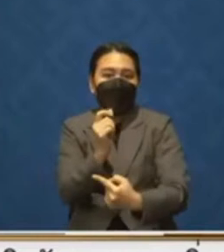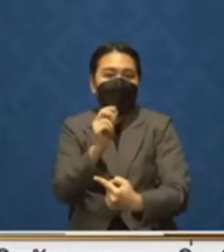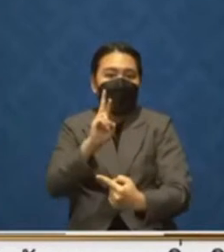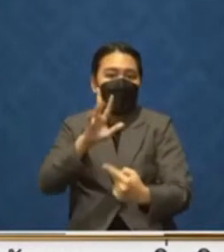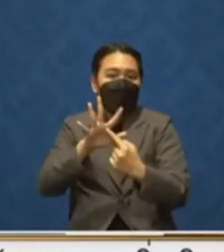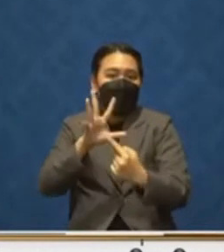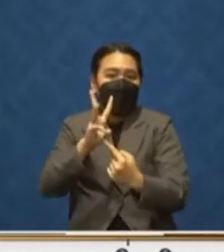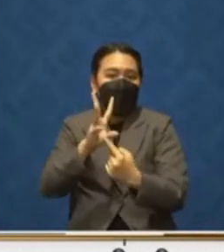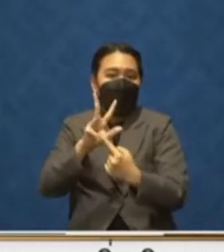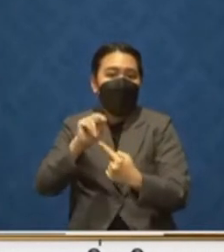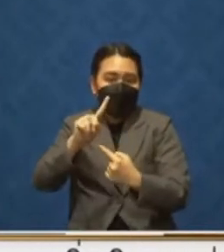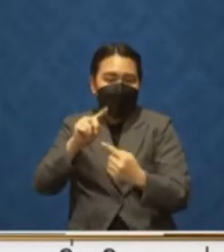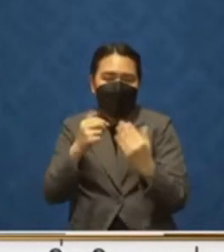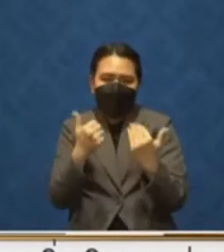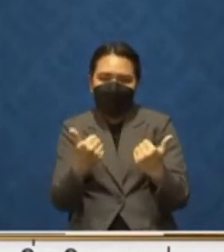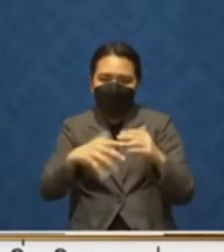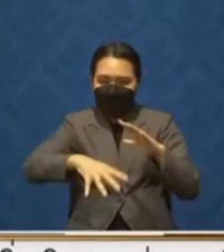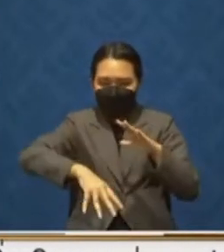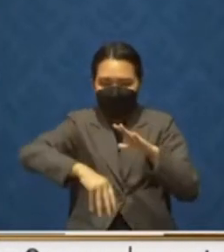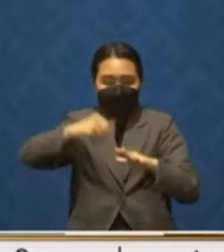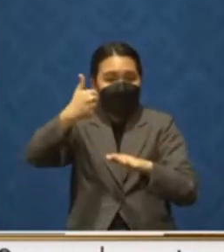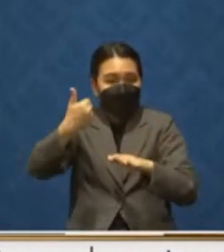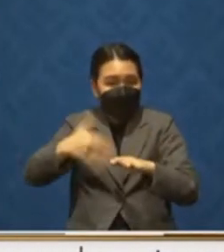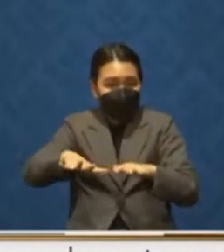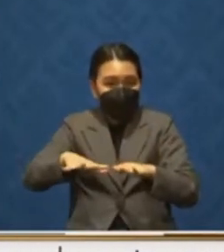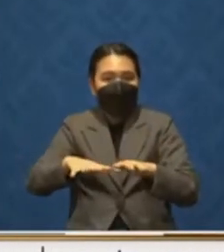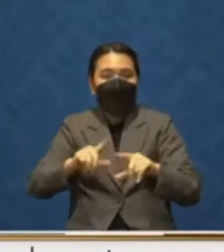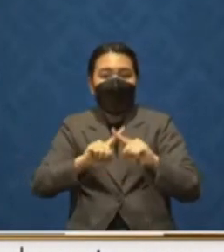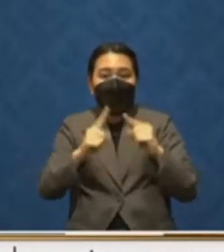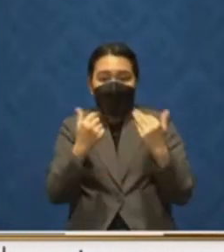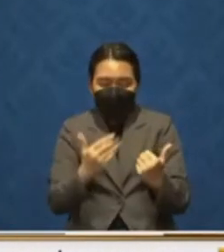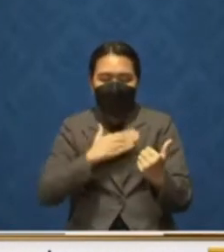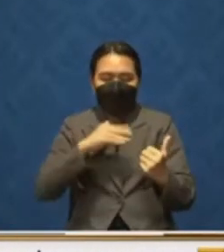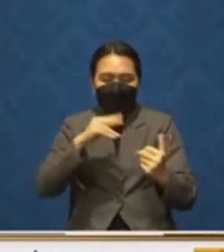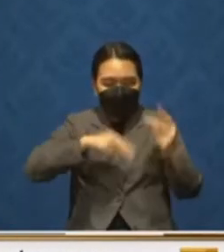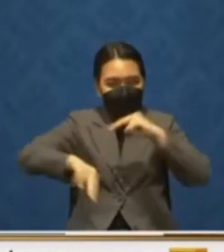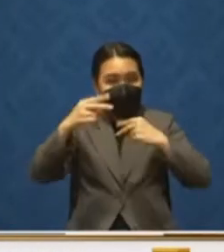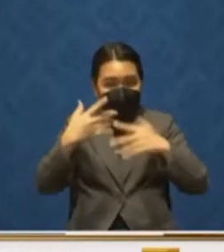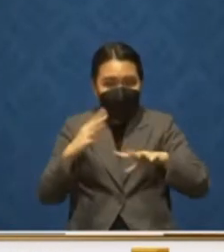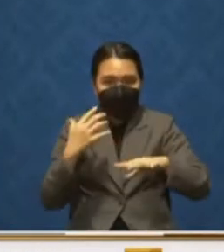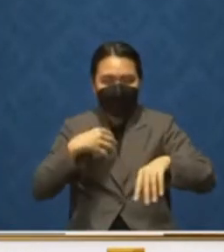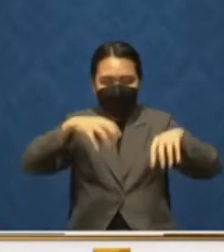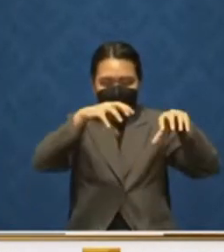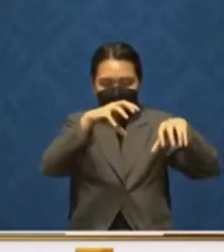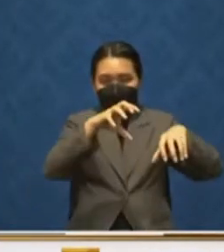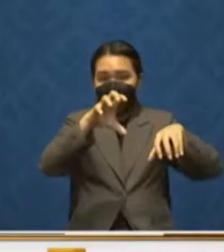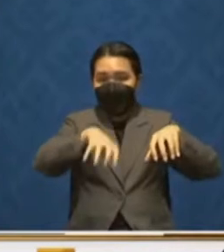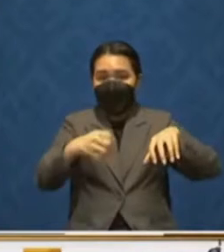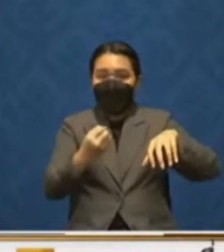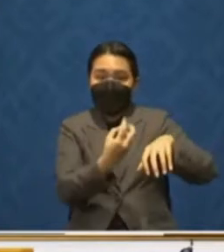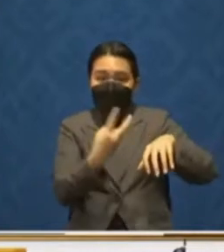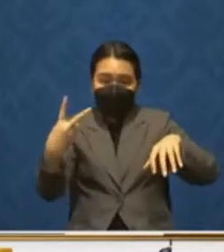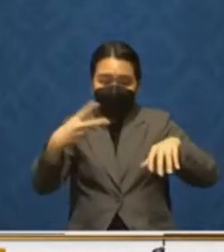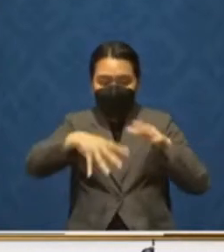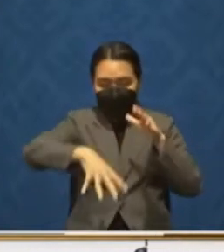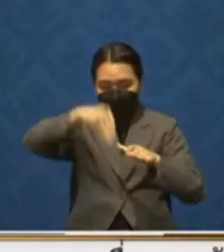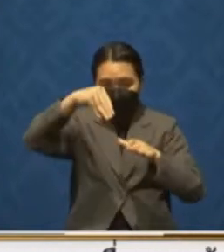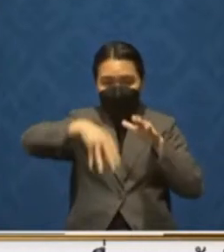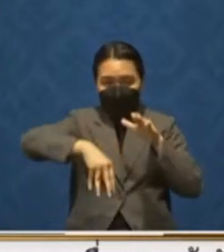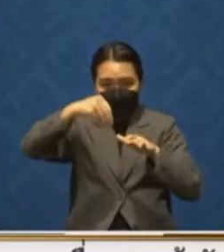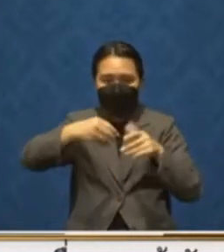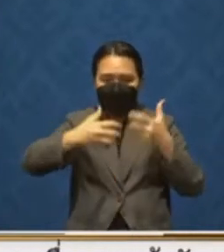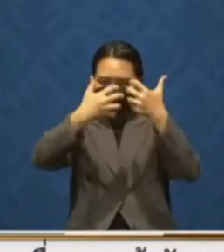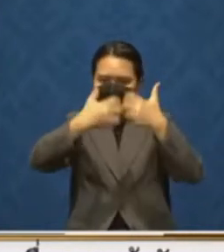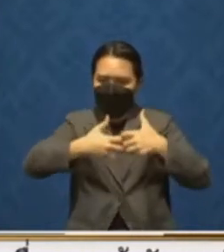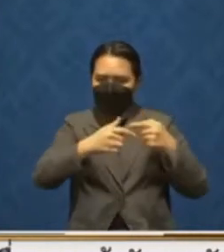ผมกับเรียนนะครับว่าตรวจสอบแล้วก็ปัจจุบันการบริการทำชาติ 2แหล่งยังคงเป็นไปอย่างต่อเนื่องไม่มีการหยุดผลิตอย่างที่ท่านอธิบายแต่อย่าง